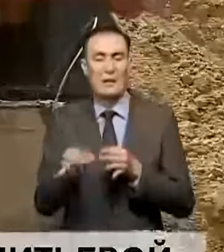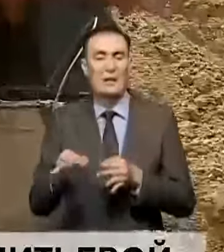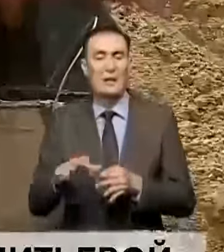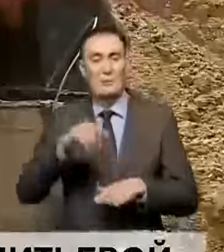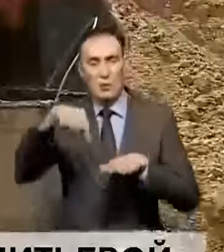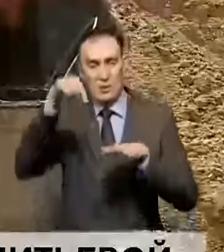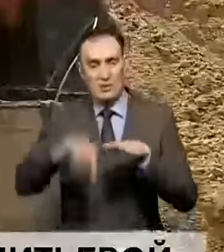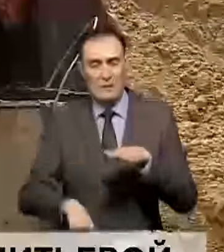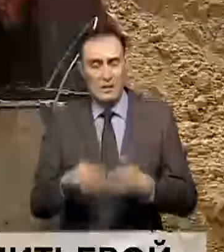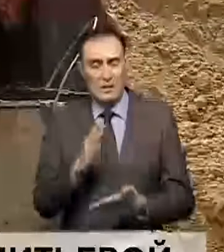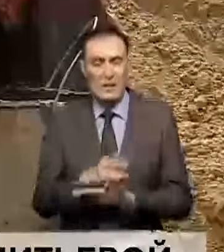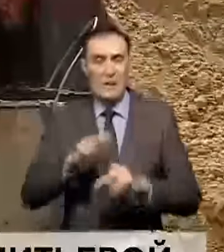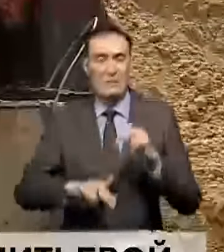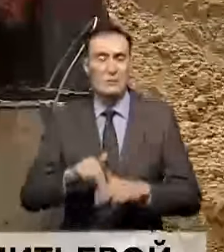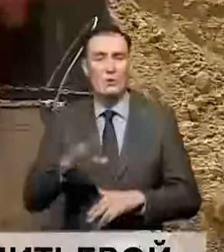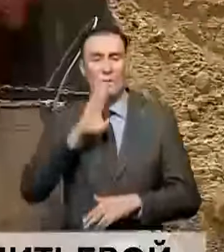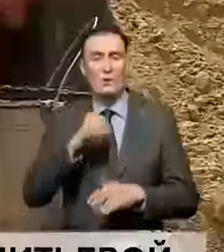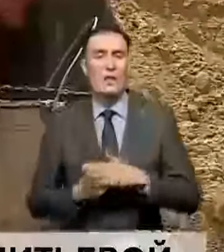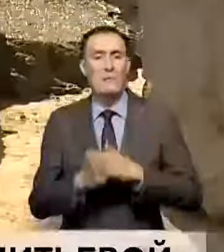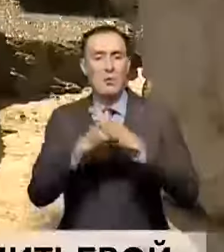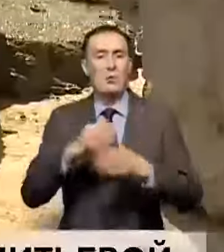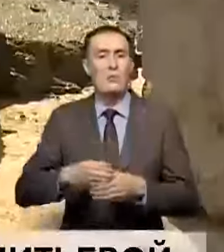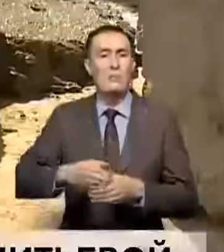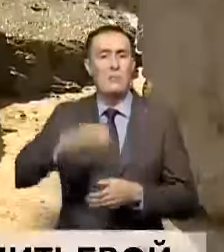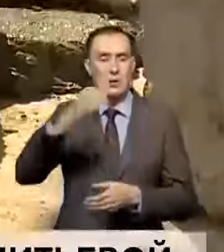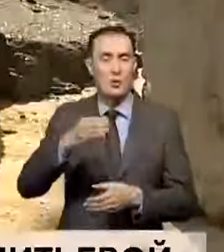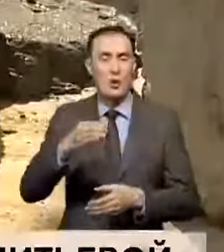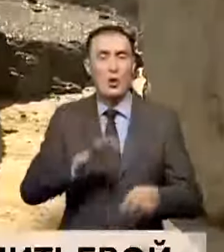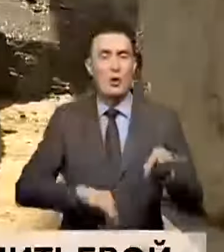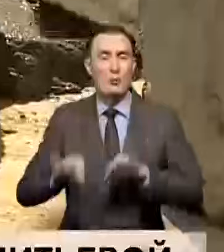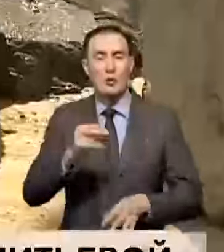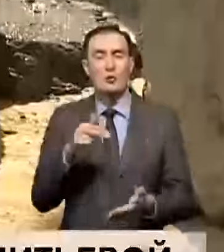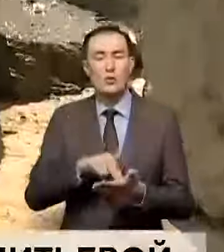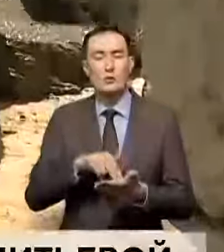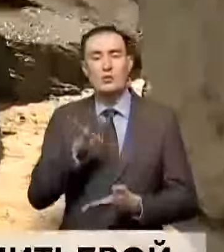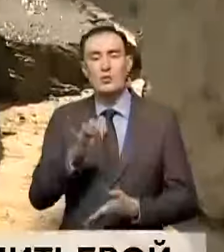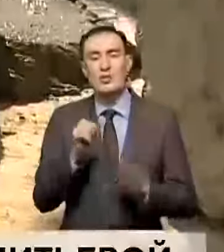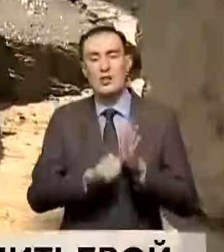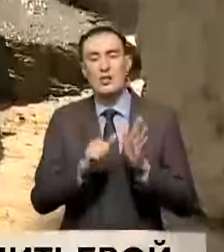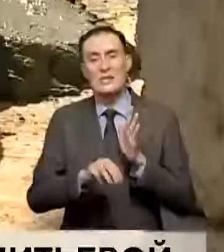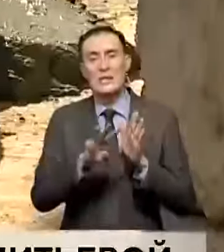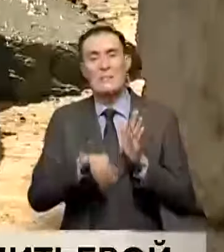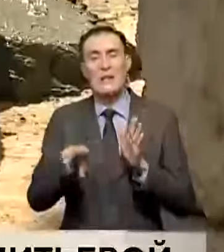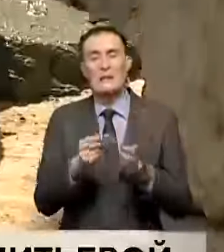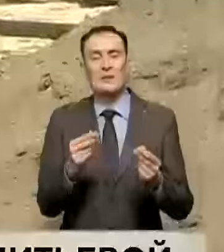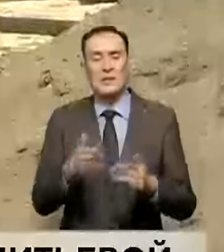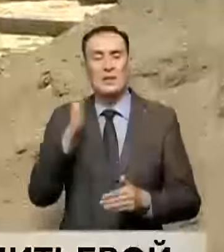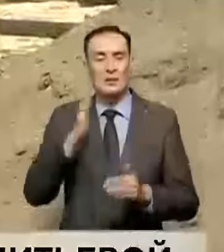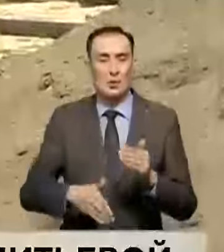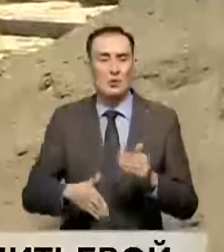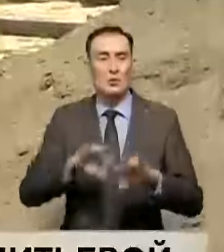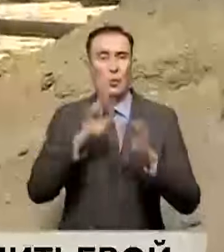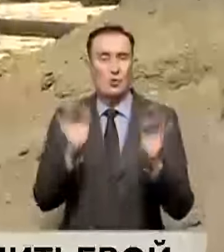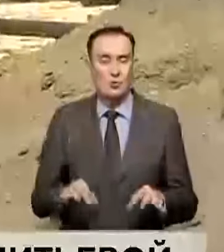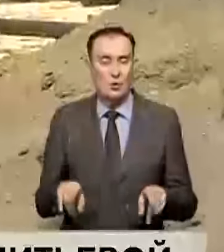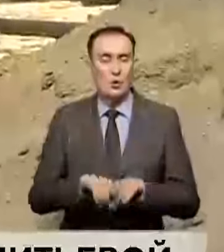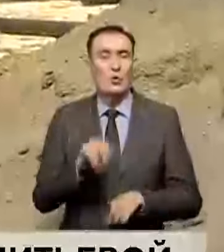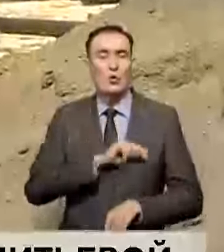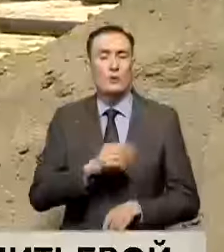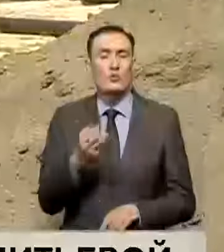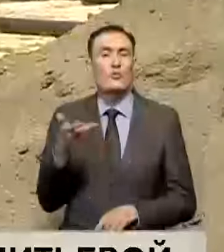пробурили скважину, построили водонапорную башню. Проект стоимостью в 460 миллионов тенге планируют завершить к осени. Подобная работа ведется